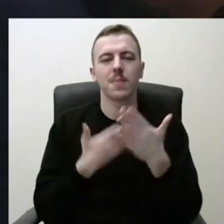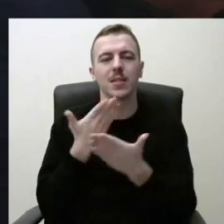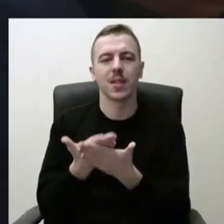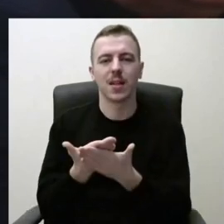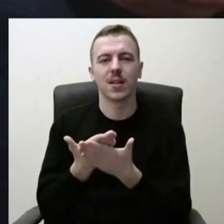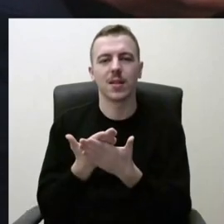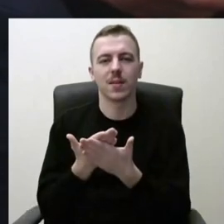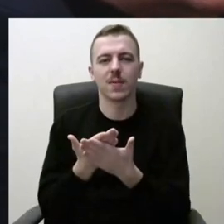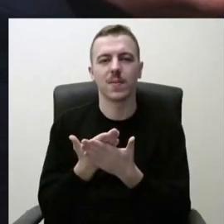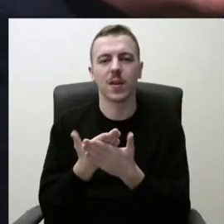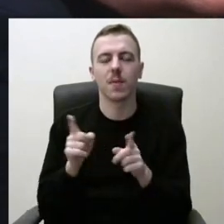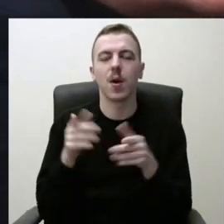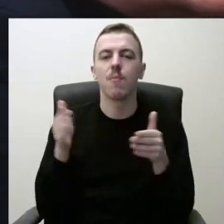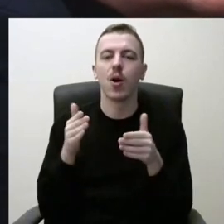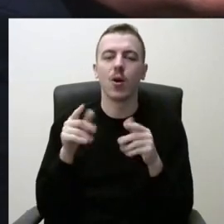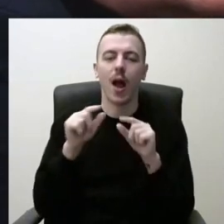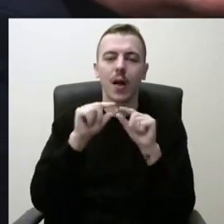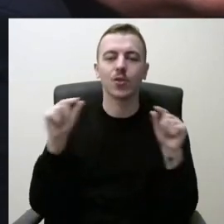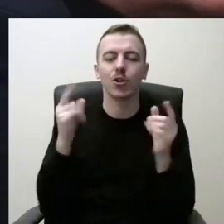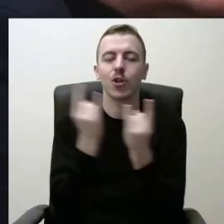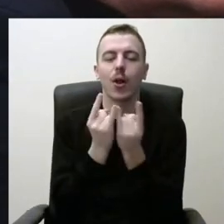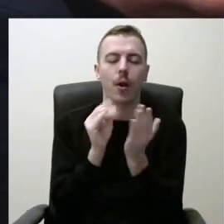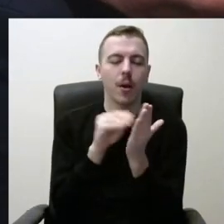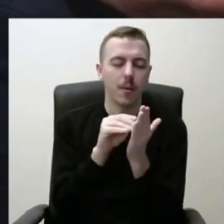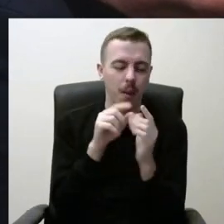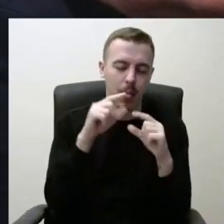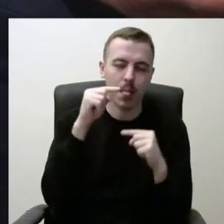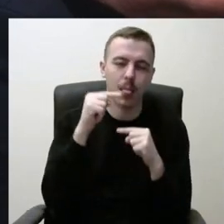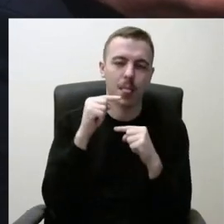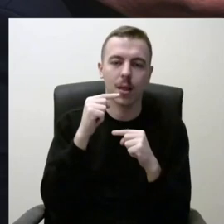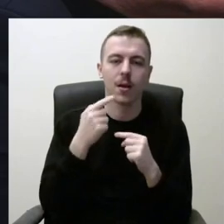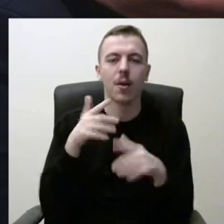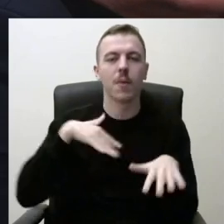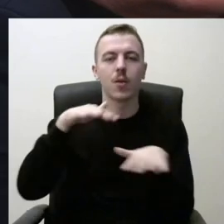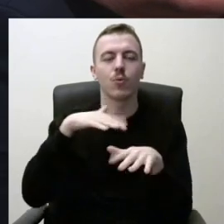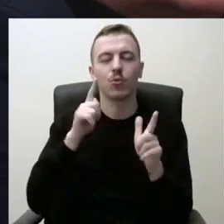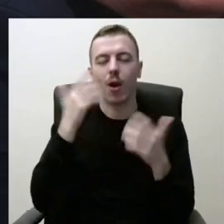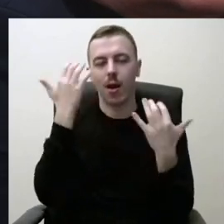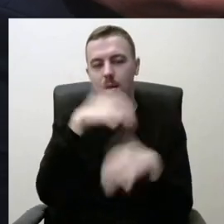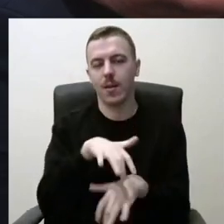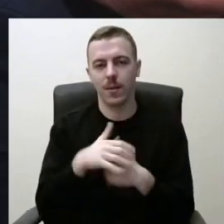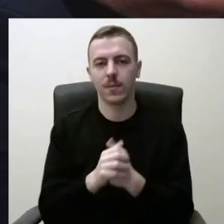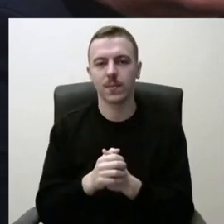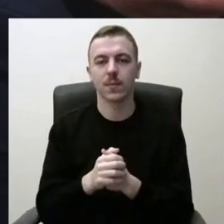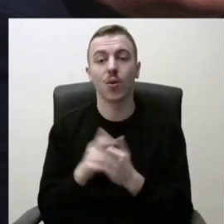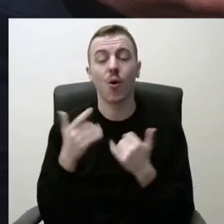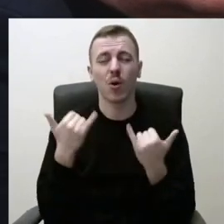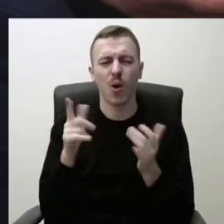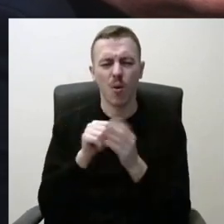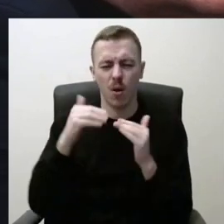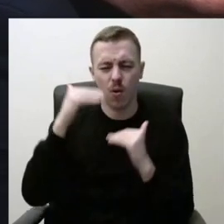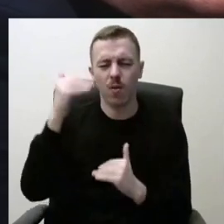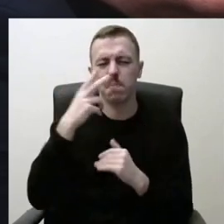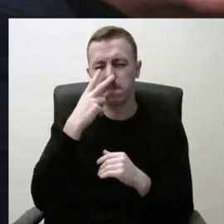tai mažose antraštėse laikraštyje, kad bendruomenės jos nepamatytų, šiuo atveju turėtų pamatyti, kad galėtų